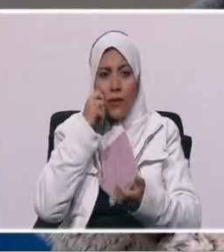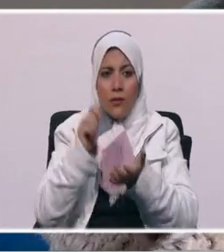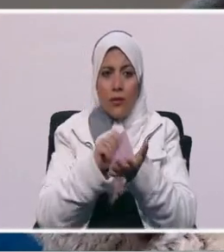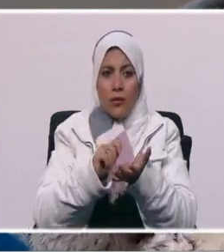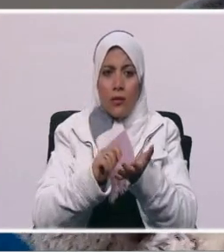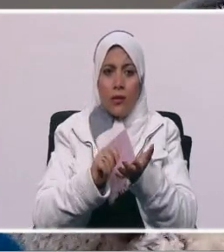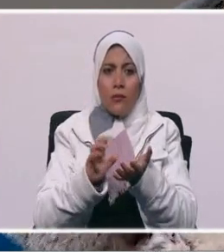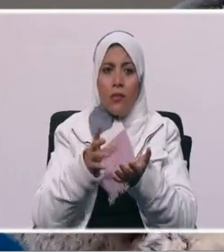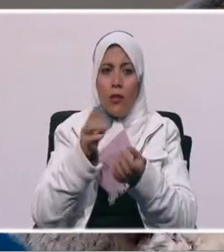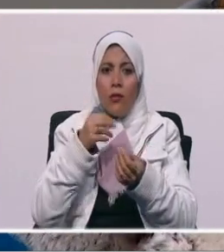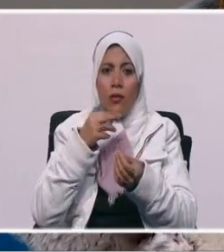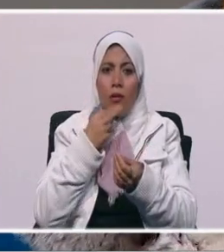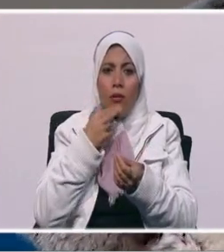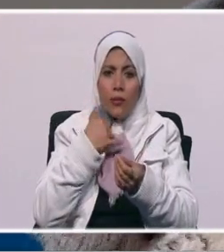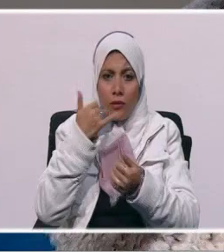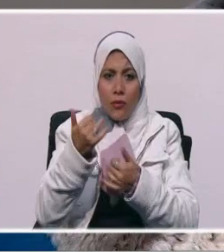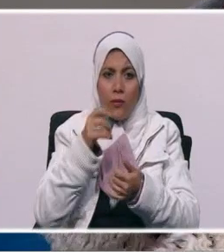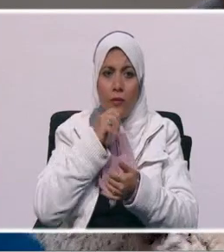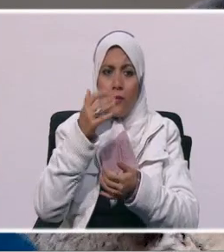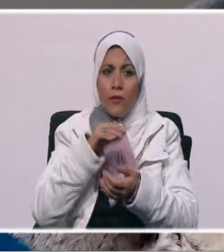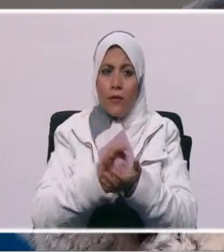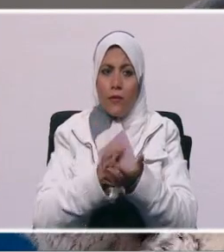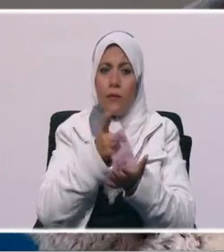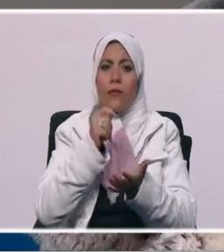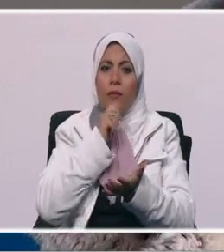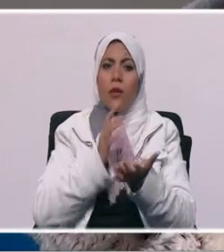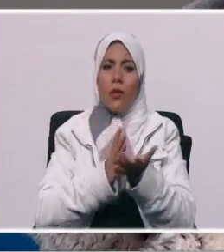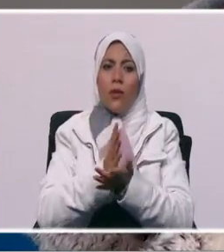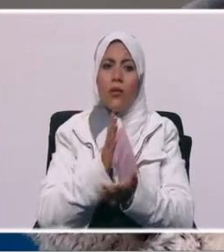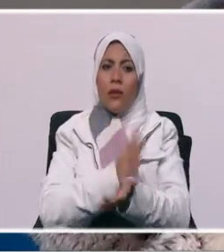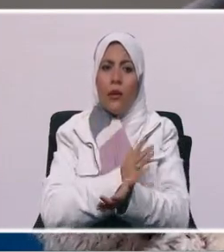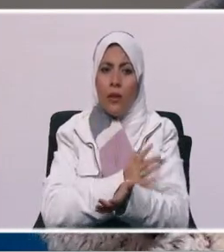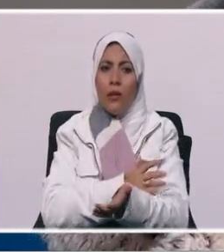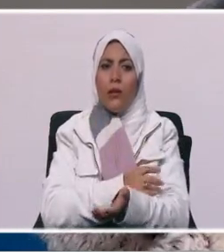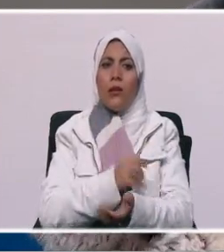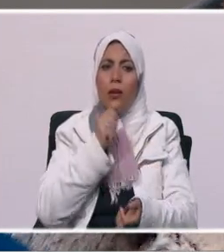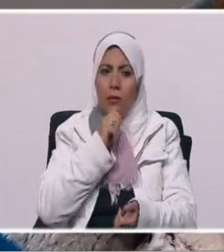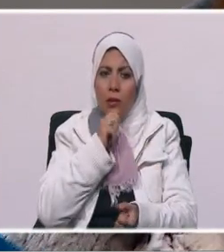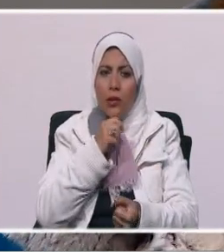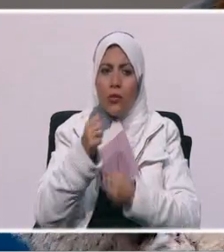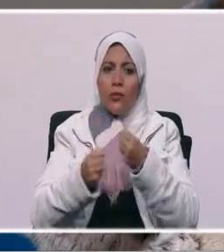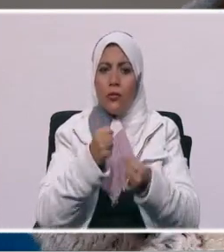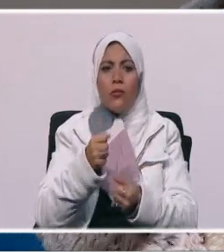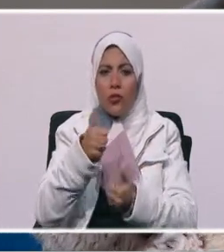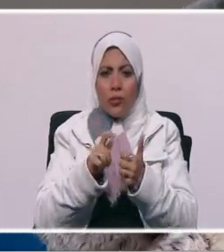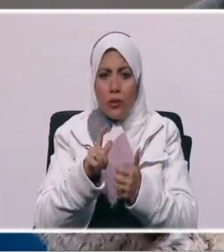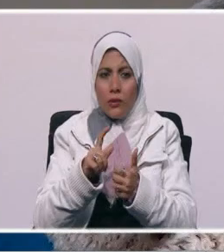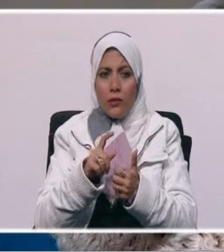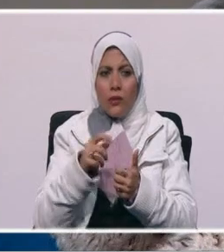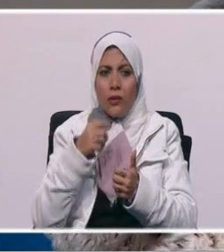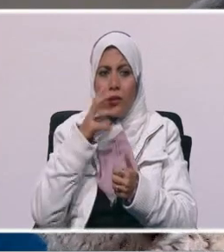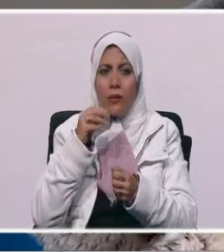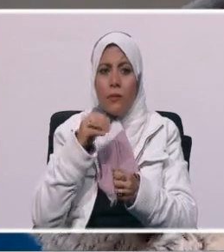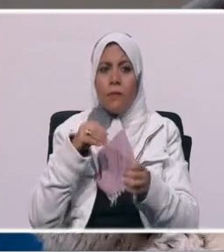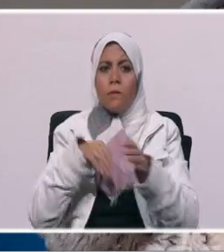بينه يقول لك مثلا هنرشح فريال لا دي على طول مثلا مش قادره او تعبانه او، عشان كده